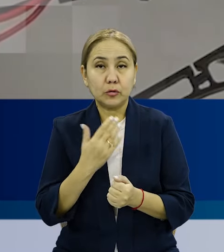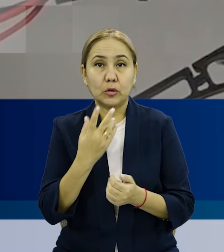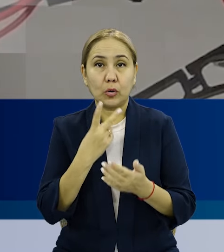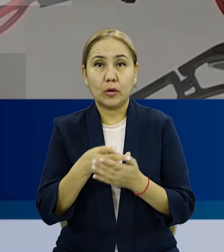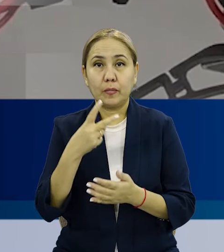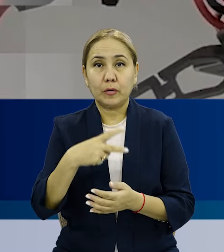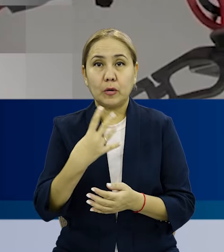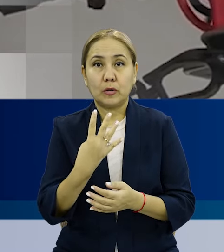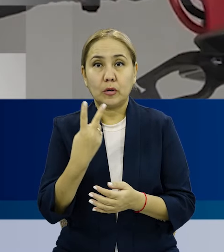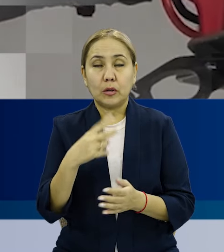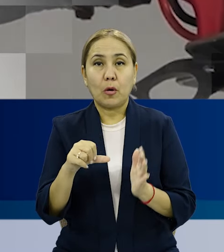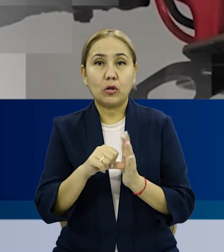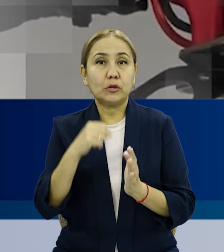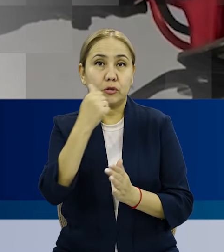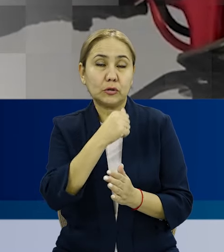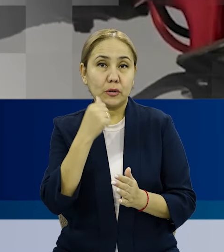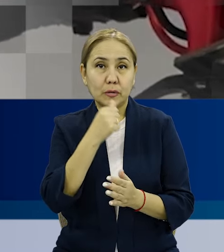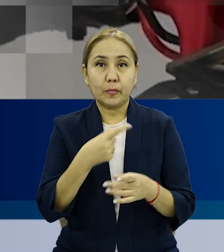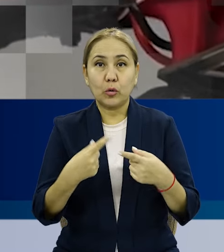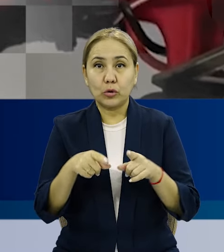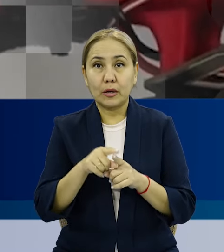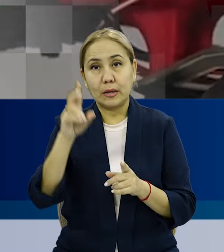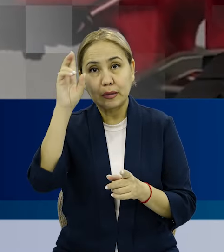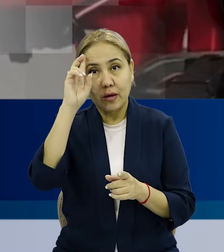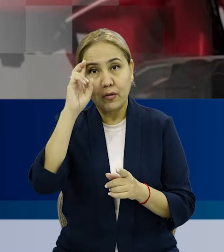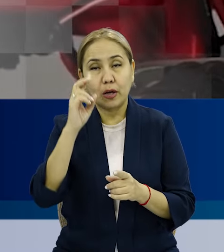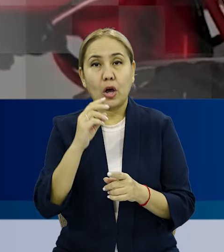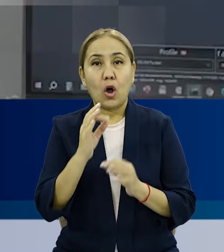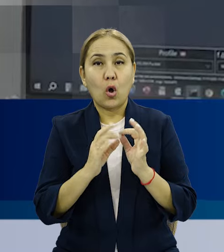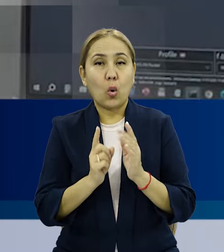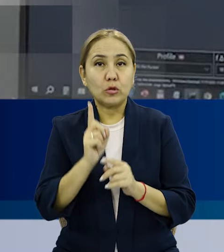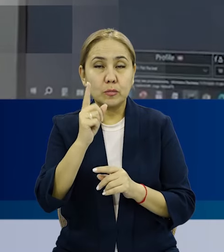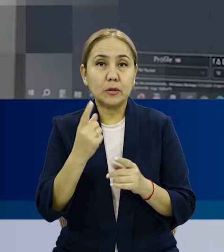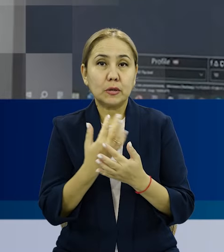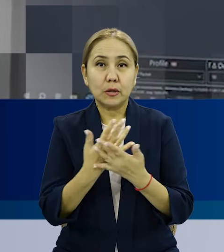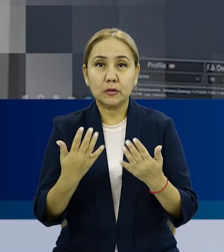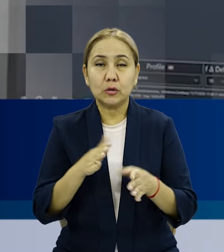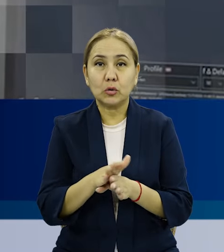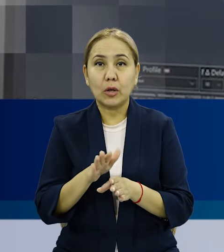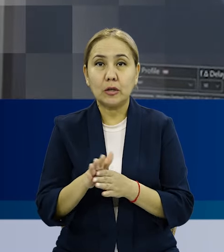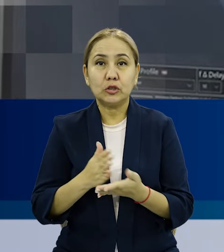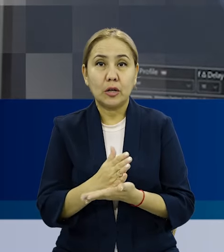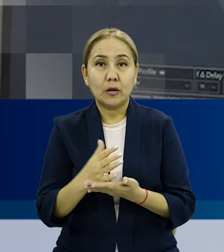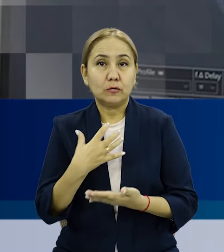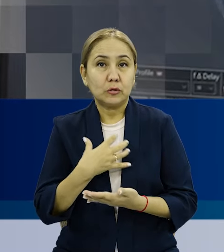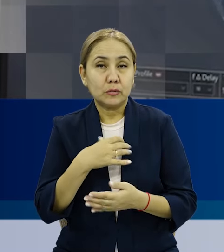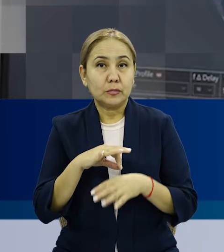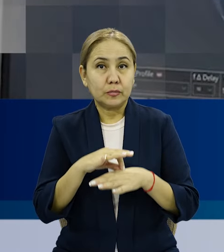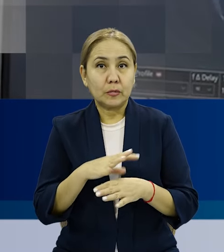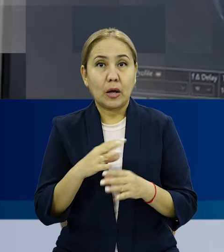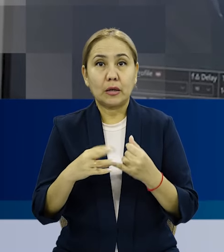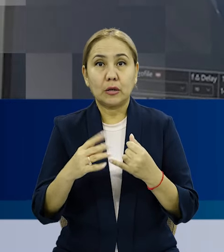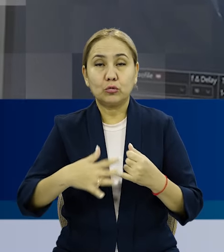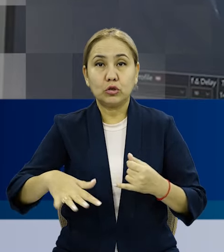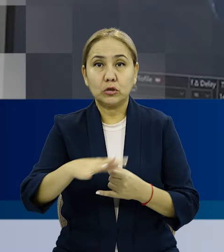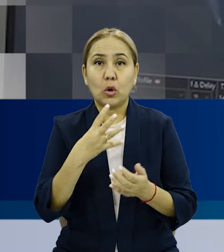ko'ra, 2024-2026 yillarda quyidagilar davlat kosmik monitoringining ustuvor yo'nalishlari etib belgilandi. Yer